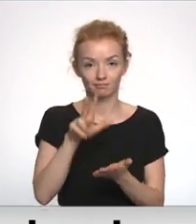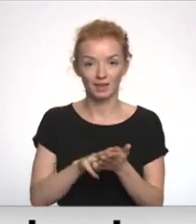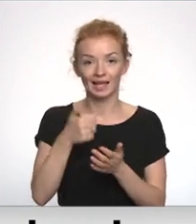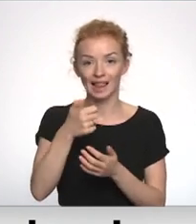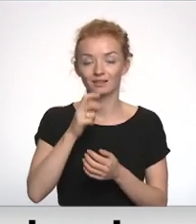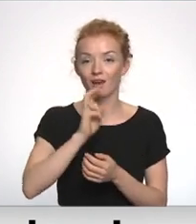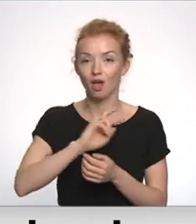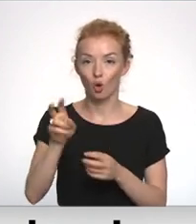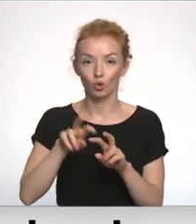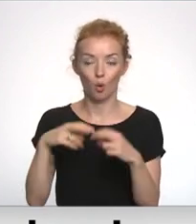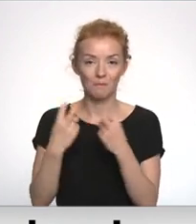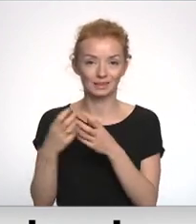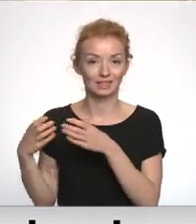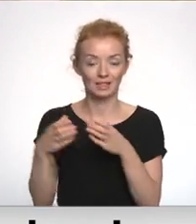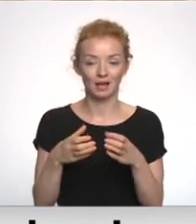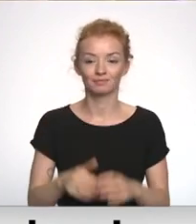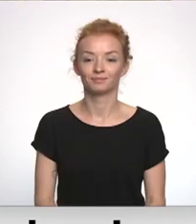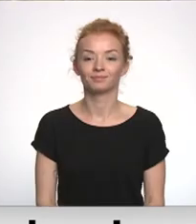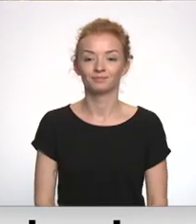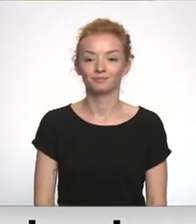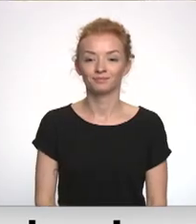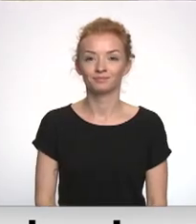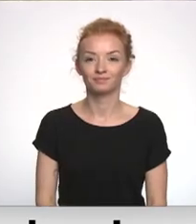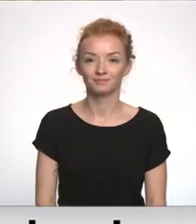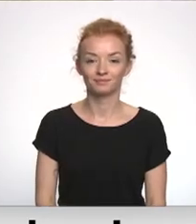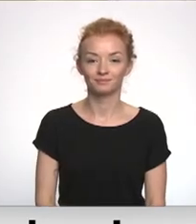Ginesa rekordu komisijai.